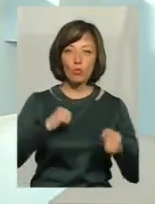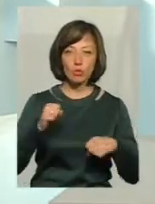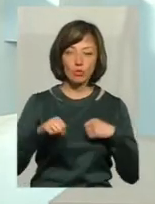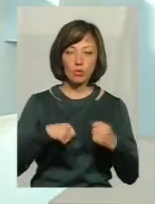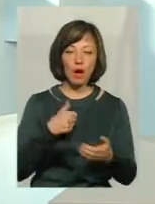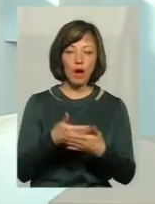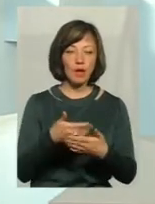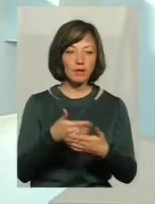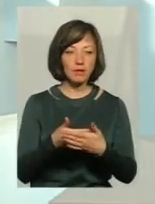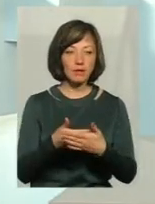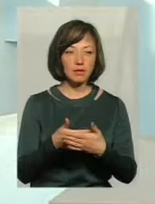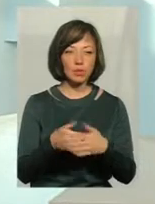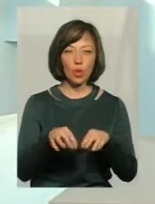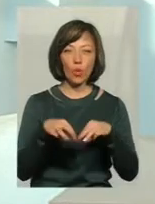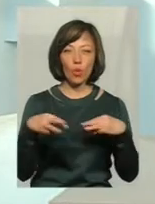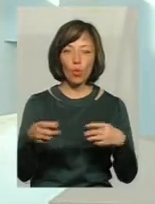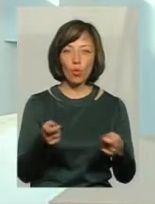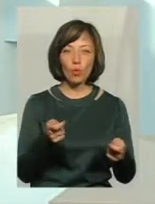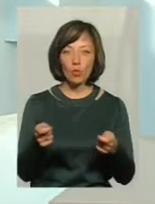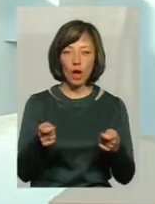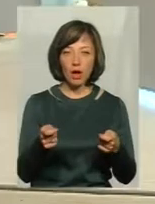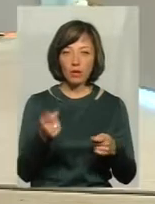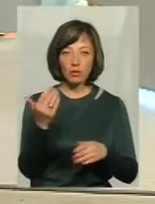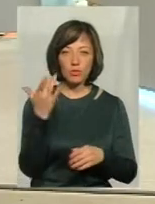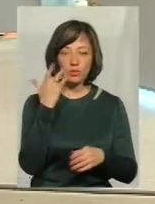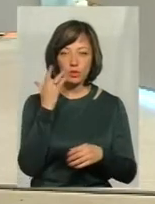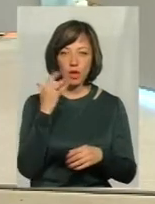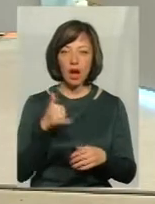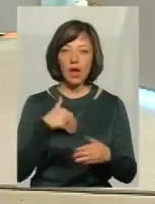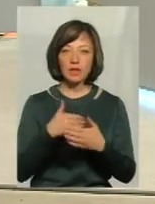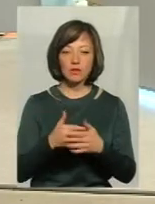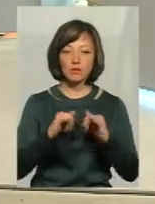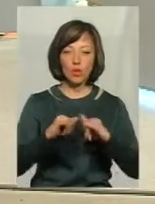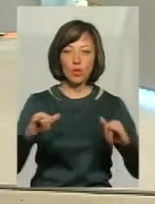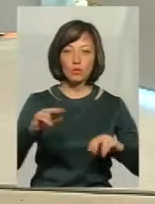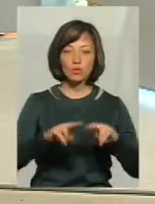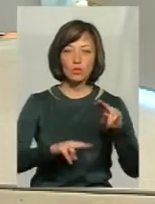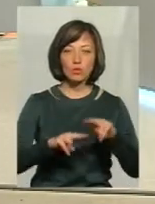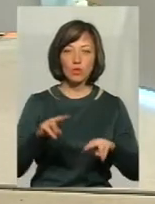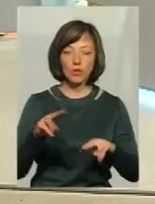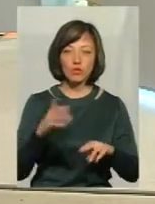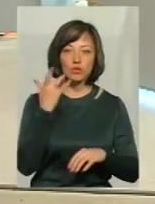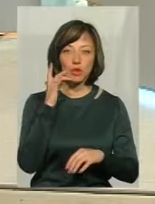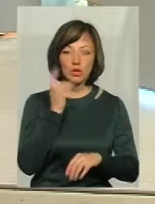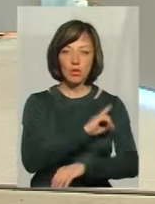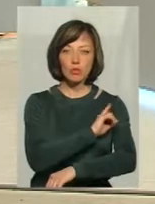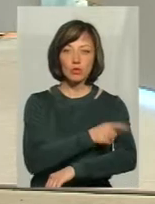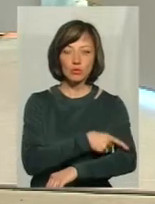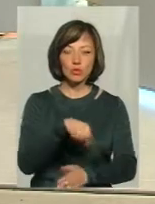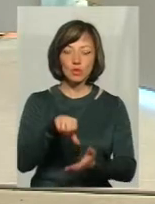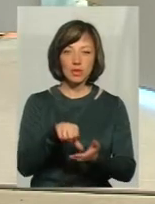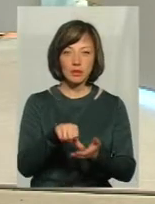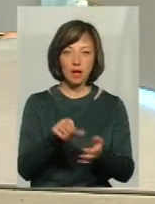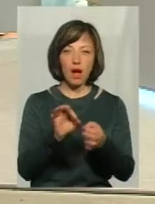активністю уряду і активністю розбудови в США реакторів, тому що США є найпотужнішим гравцем на цьому